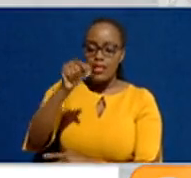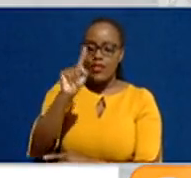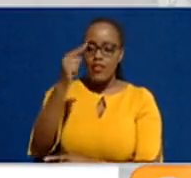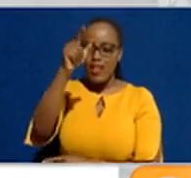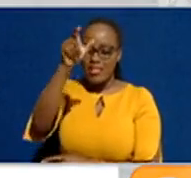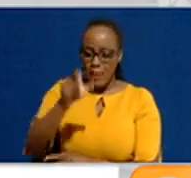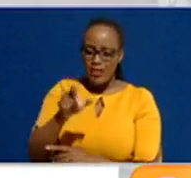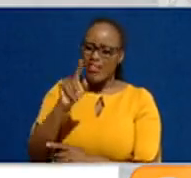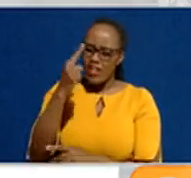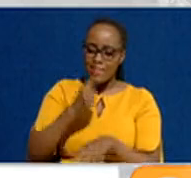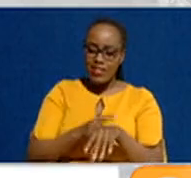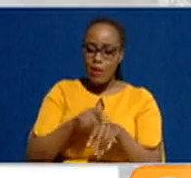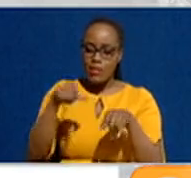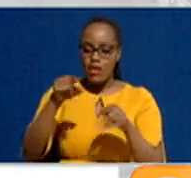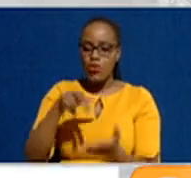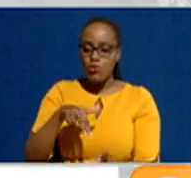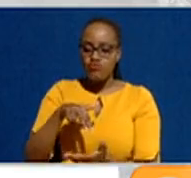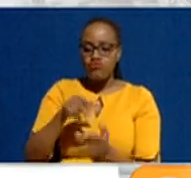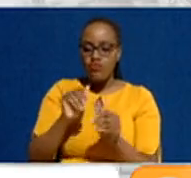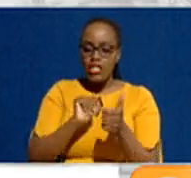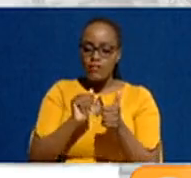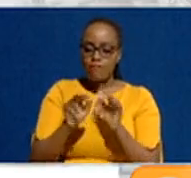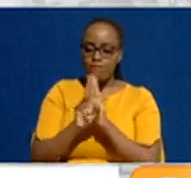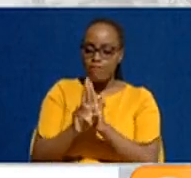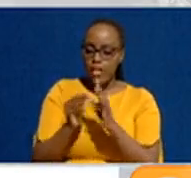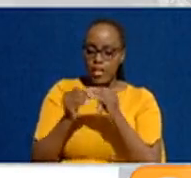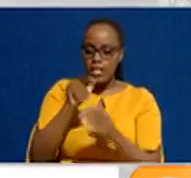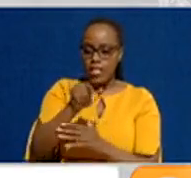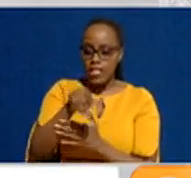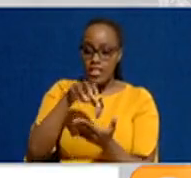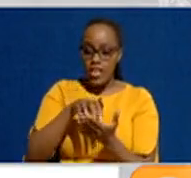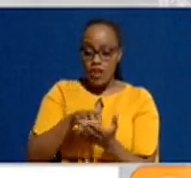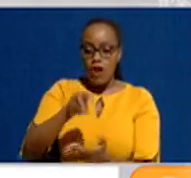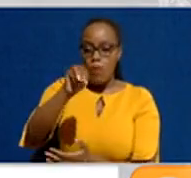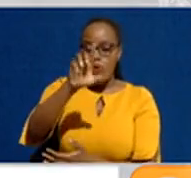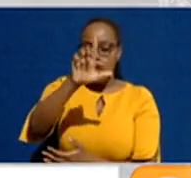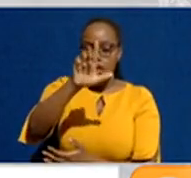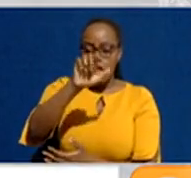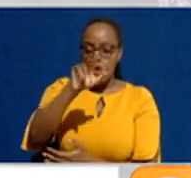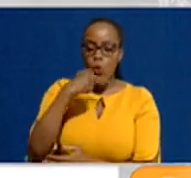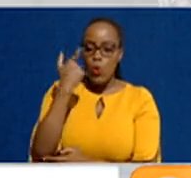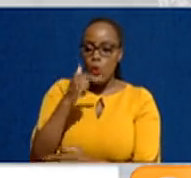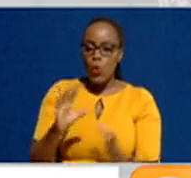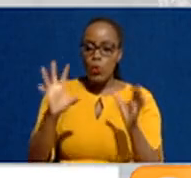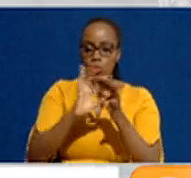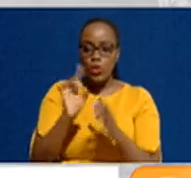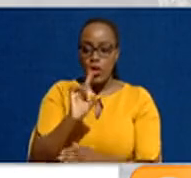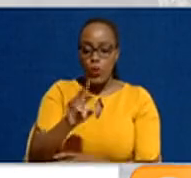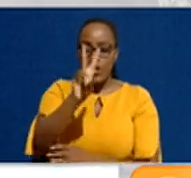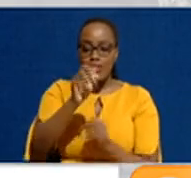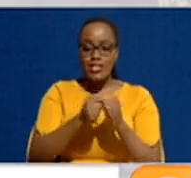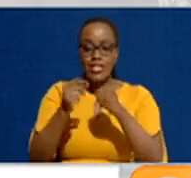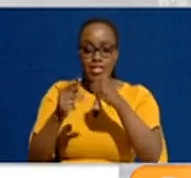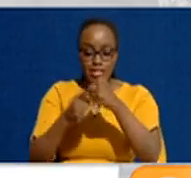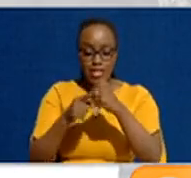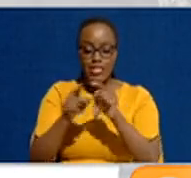kusimamia kesi ya aina hii ya uchaguzi mkuu. Naibu Jaji Mkuu Philomena Mwilu alijiunga na mahakama ya upeo mwaka 2016